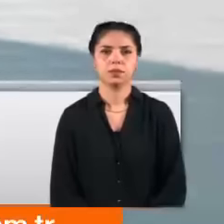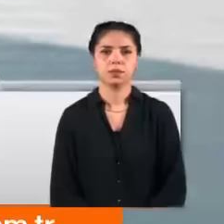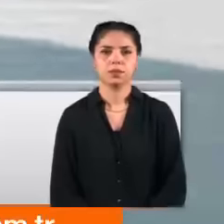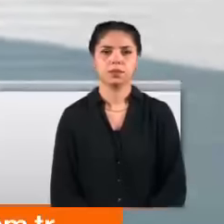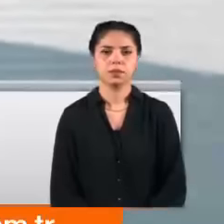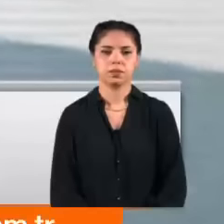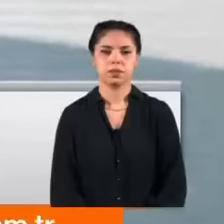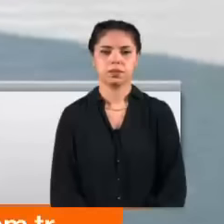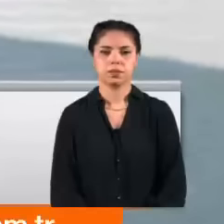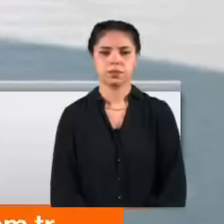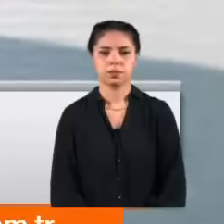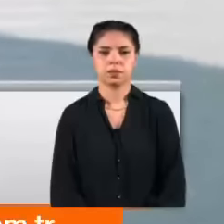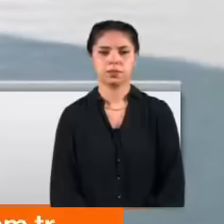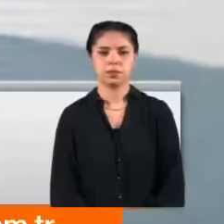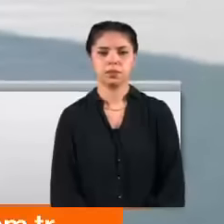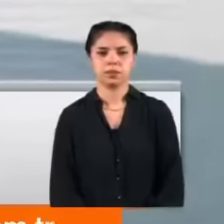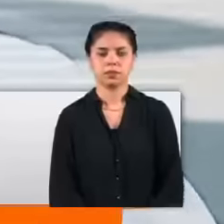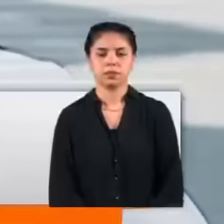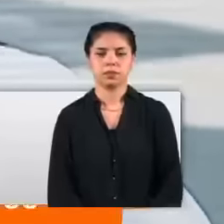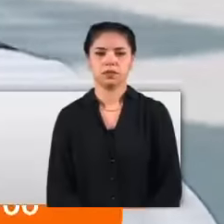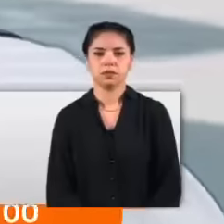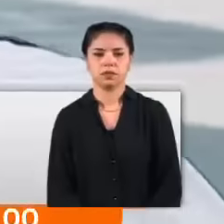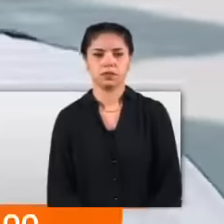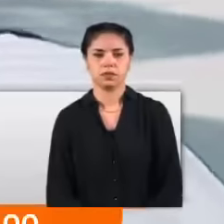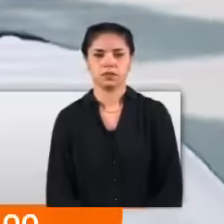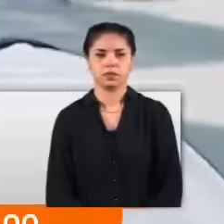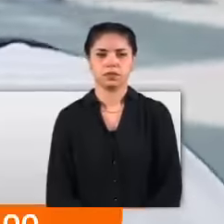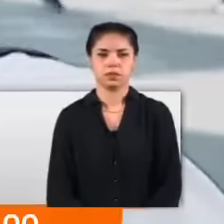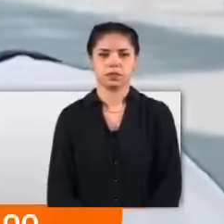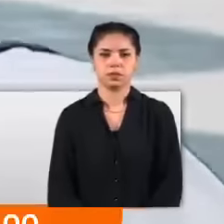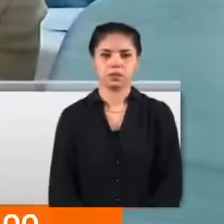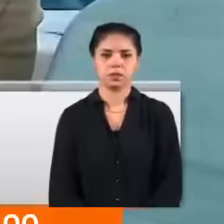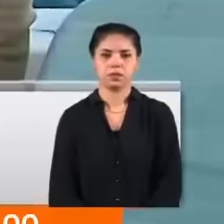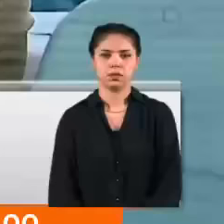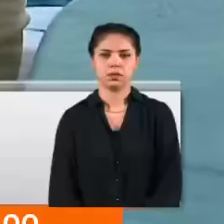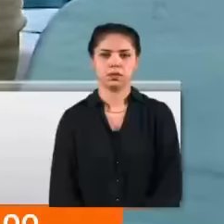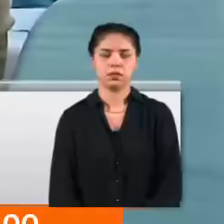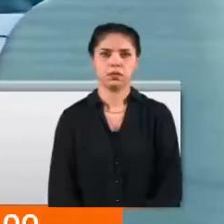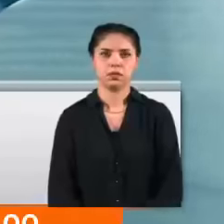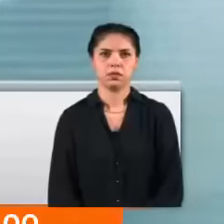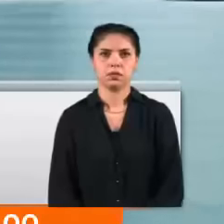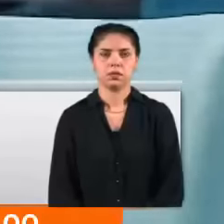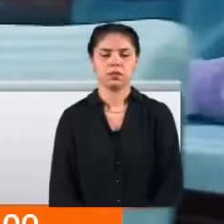Dört yıllık anlaşma yaptığı halde bu sene 60 bin lira kitap ücreti istediler.